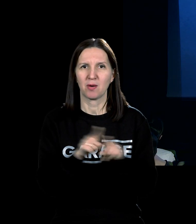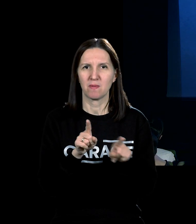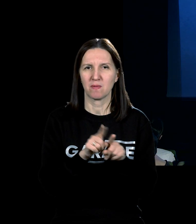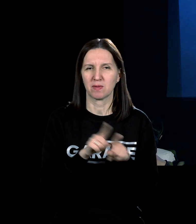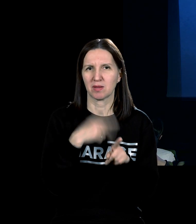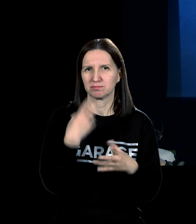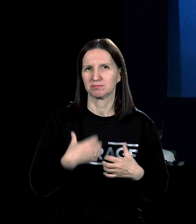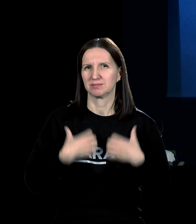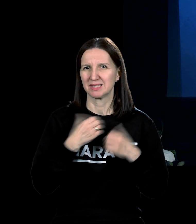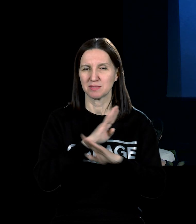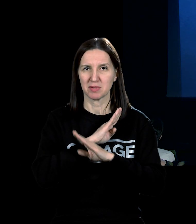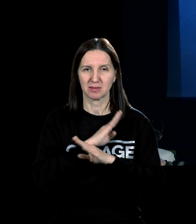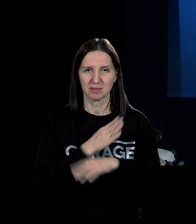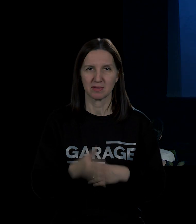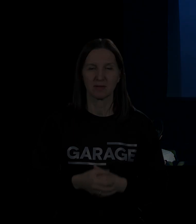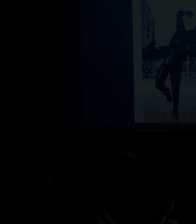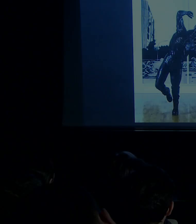да?